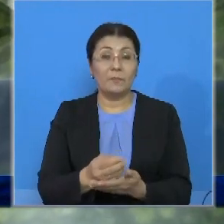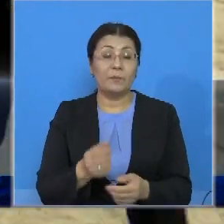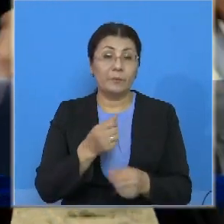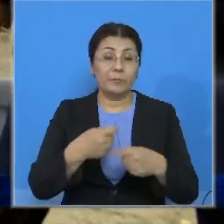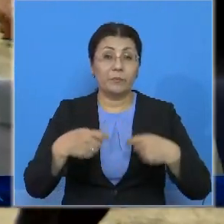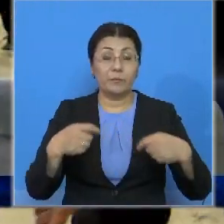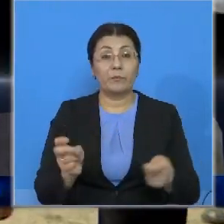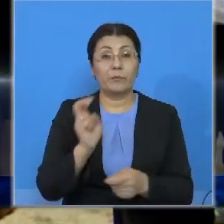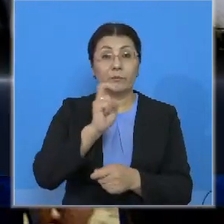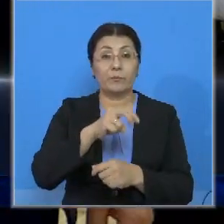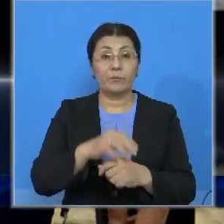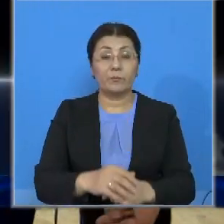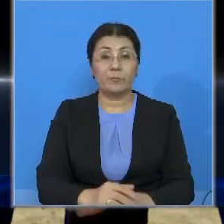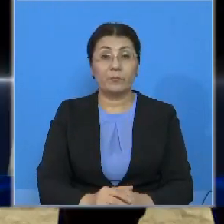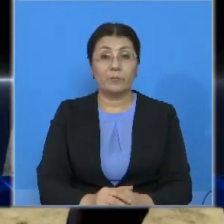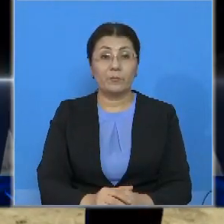келген.